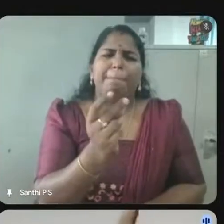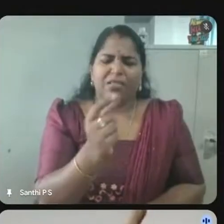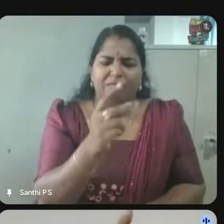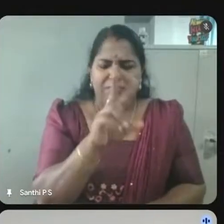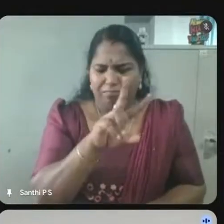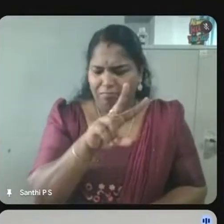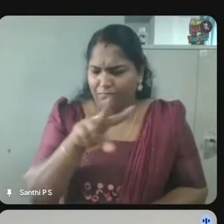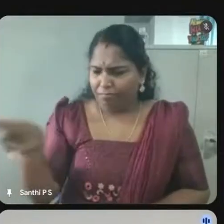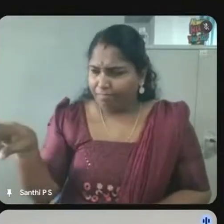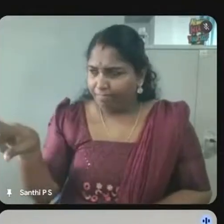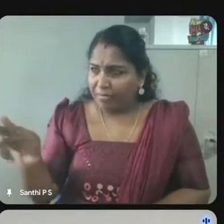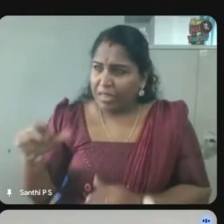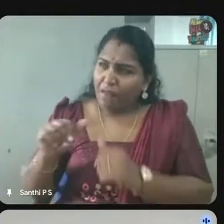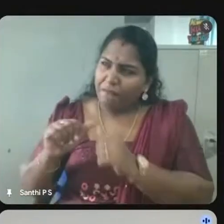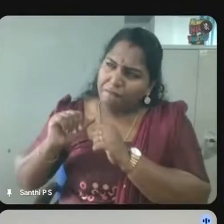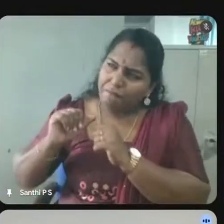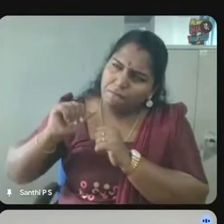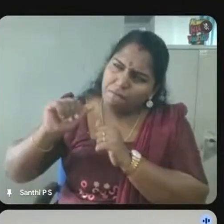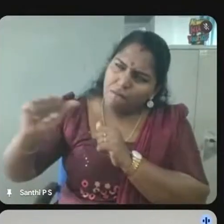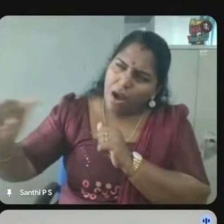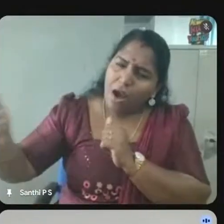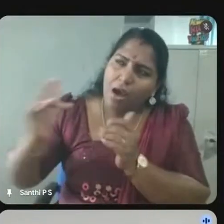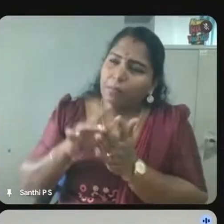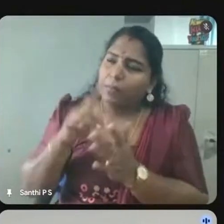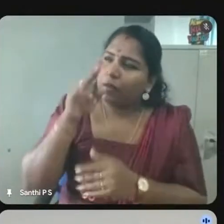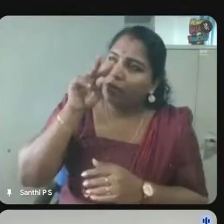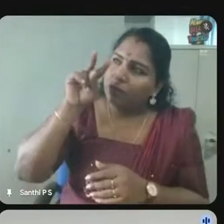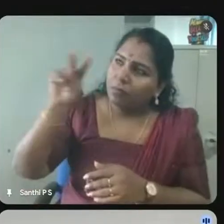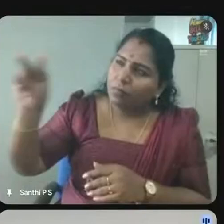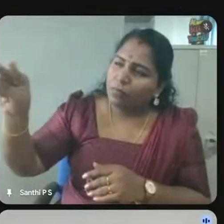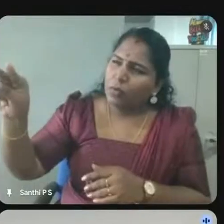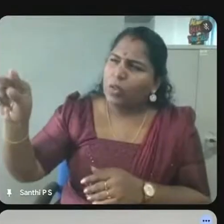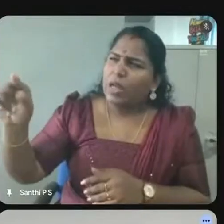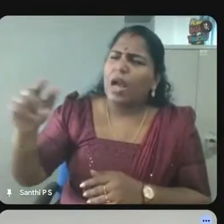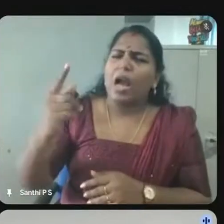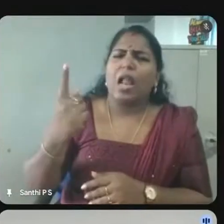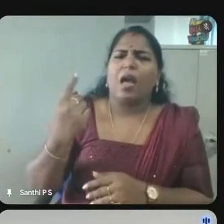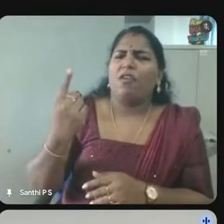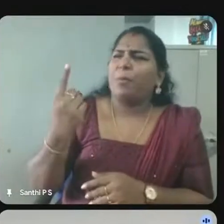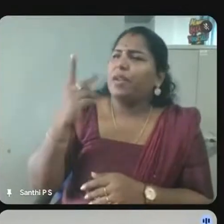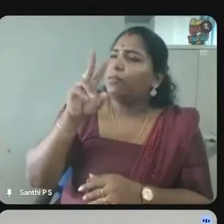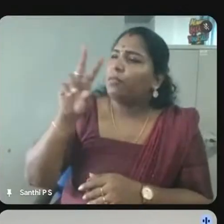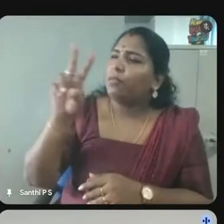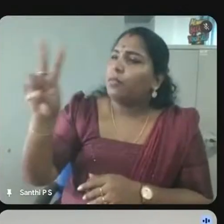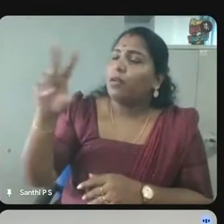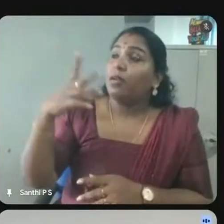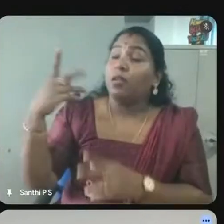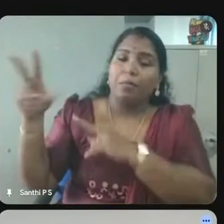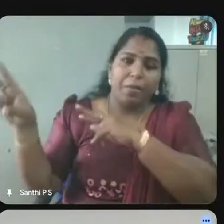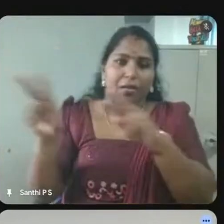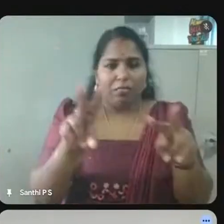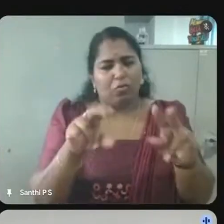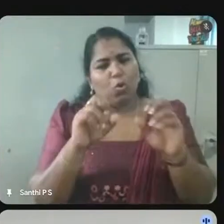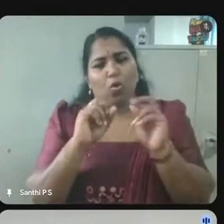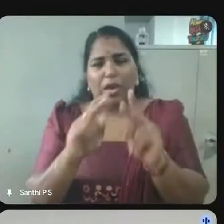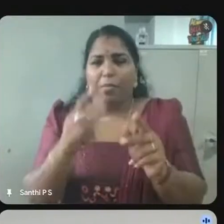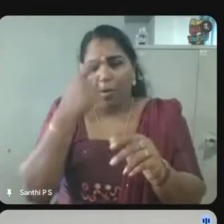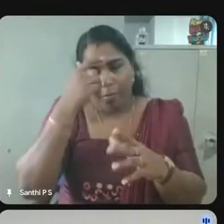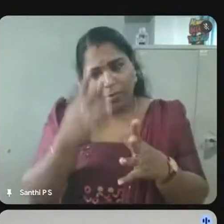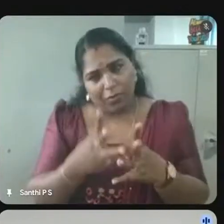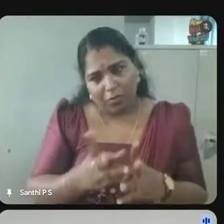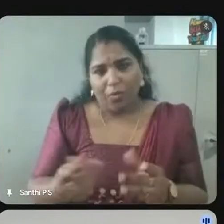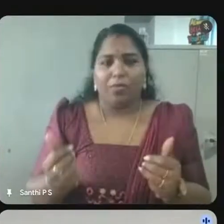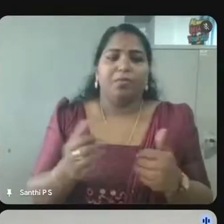അടി ദൂരത്തിലേക്ക് നമ്മുടെ ഫോക്കസ് മാറ്റി കൊടുത്താൽ കണ്ണിനകത്തെ മസിൽ റിലാക്സ് ചെയ്യാൻ പറ്റും. നമുക്ക് പല പ്രശ്നങ്ങളും ഒഴിവാക്കാൻ പറ്റും.